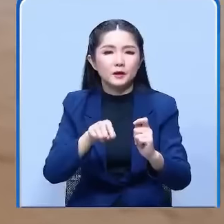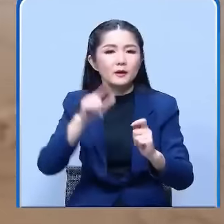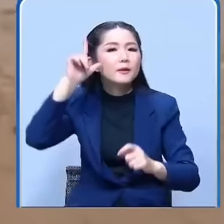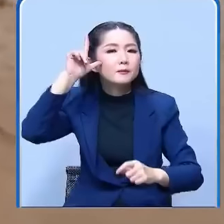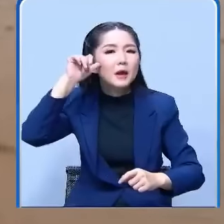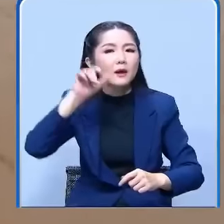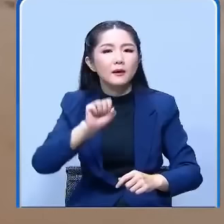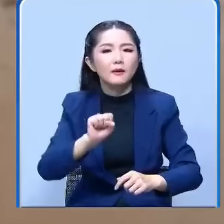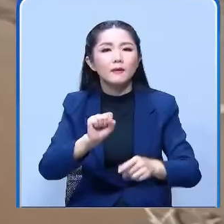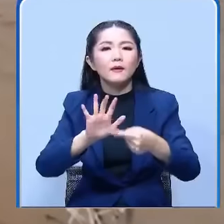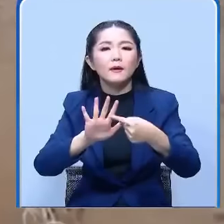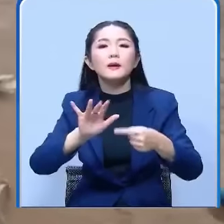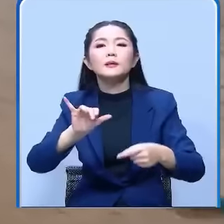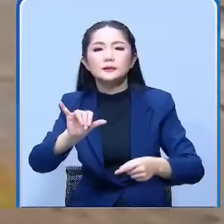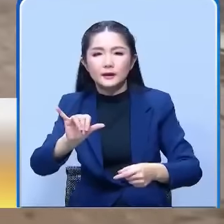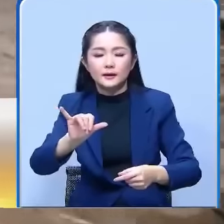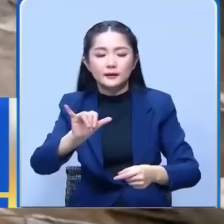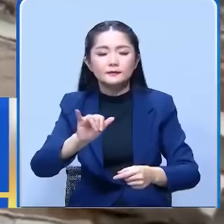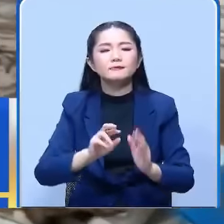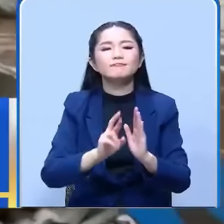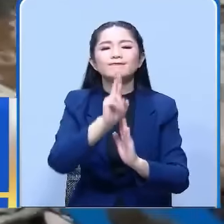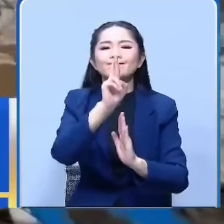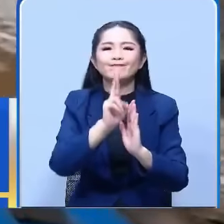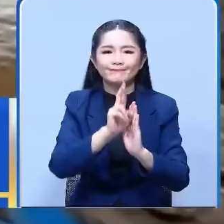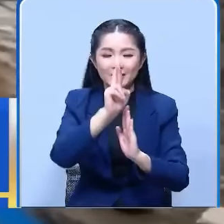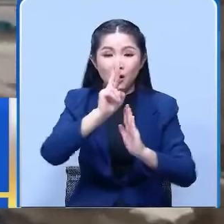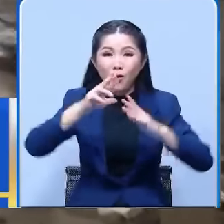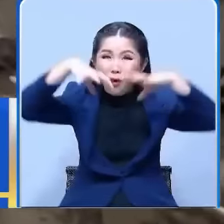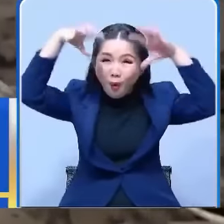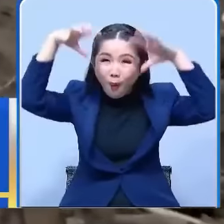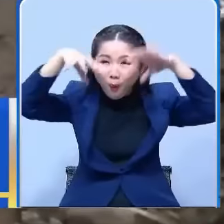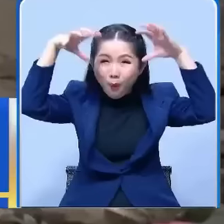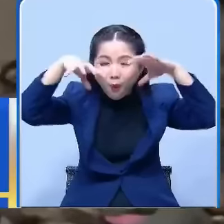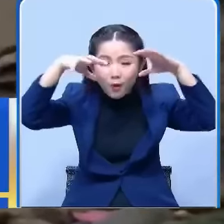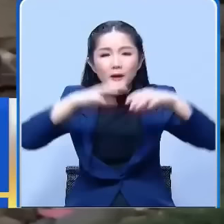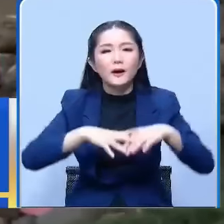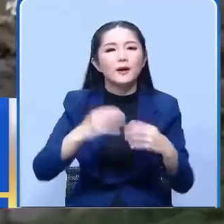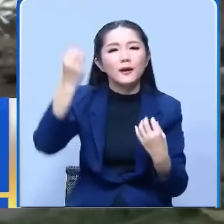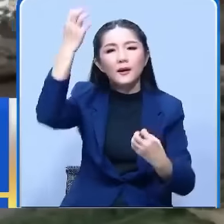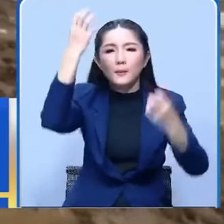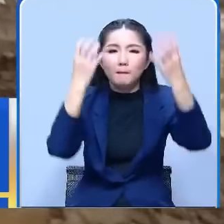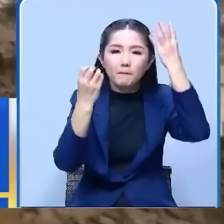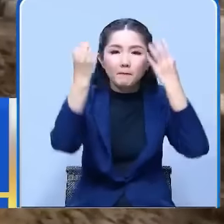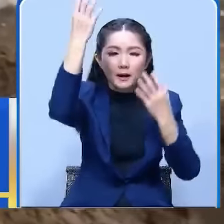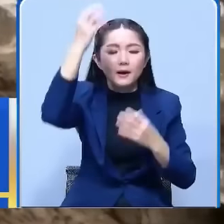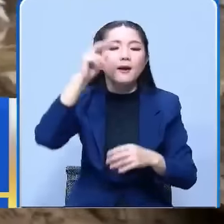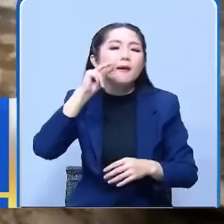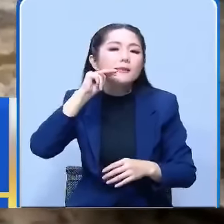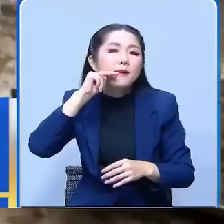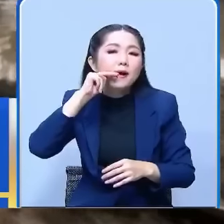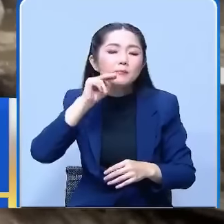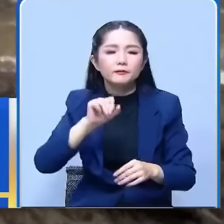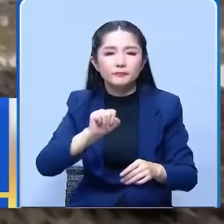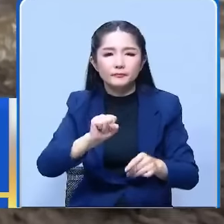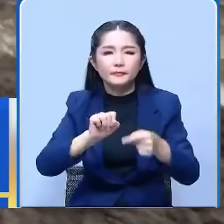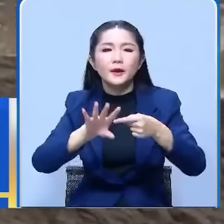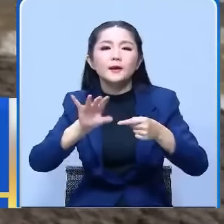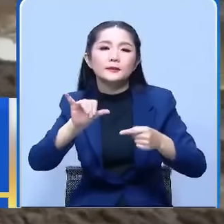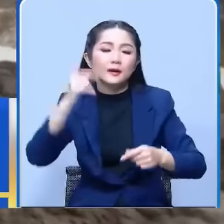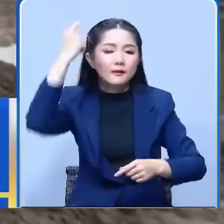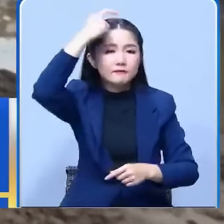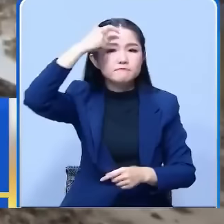ายกันบ้างฝนตกหนักในพื้นที่แม่สายรวมทั้งพื้นที่ป่าต้นน้ำของลำน้ำสายในฝั่งเมียนมาตลอดทั้งคืนที่ผ่